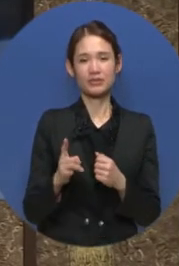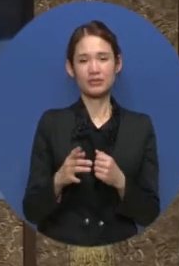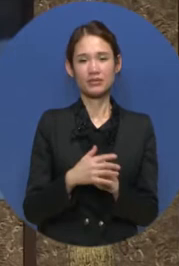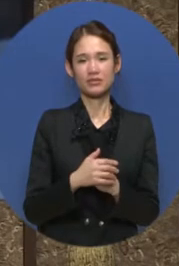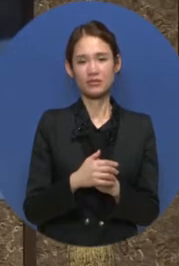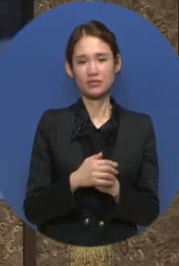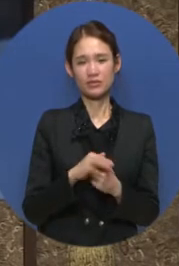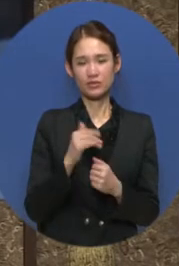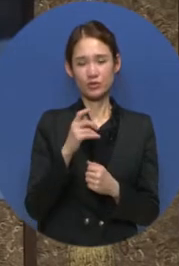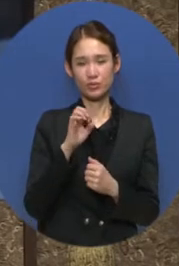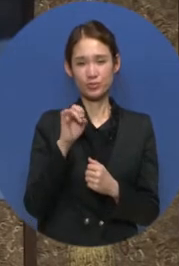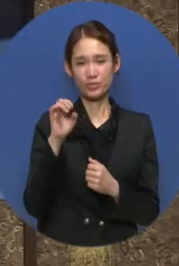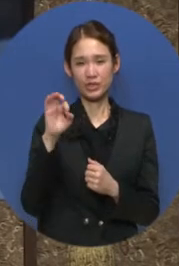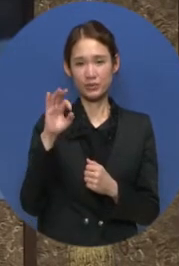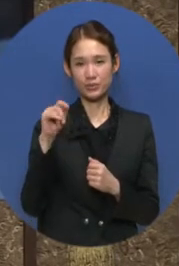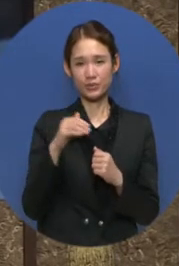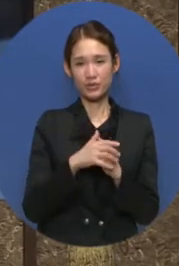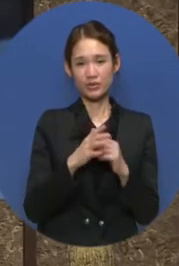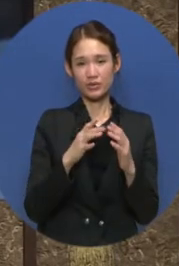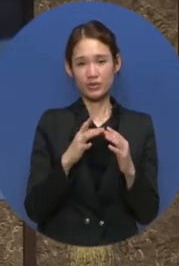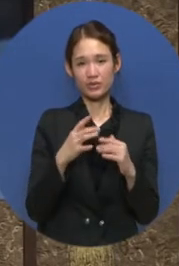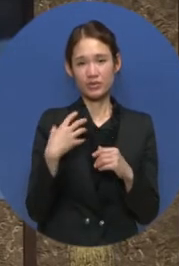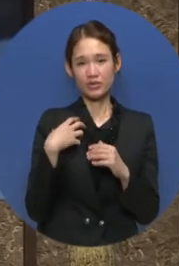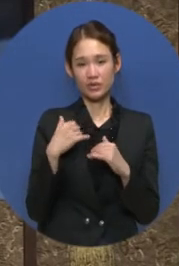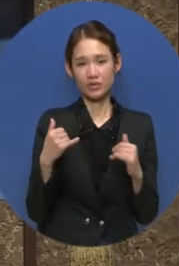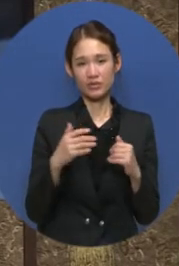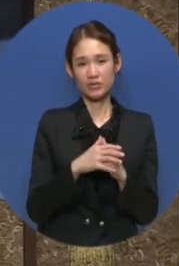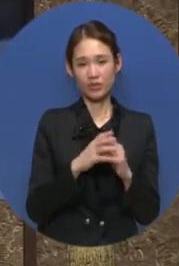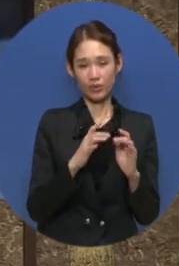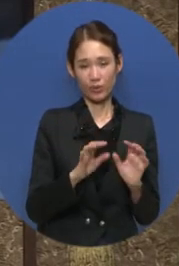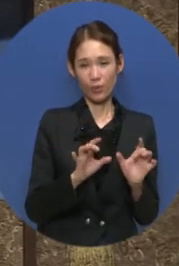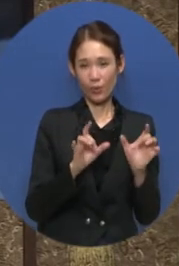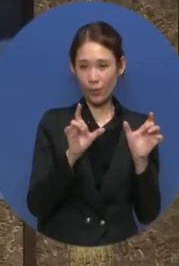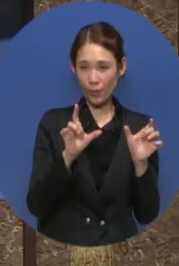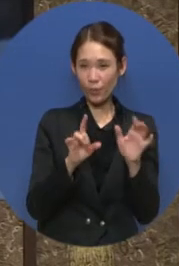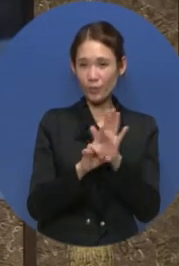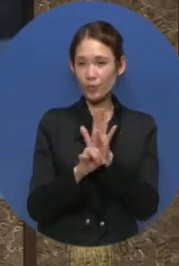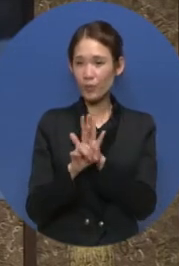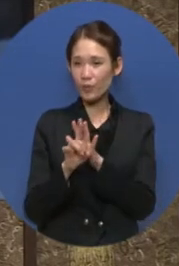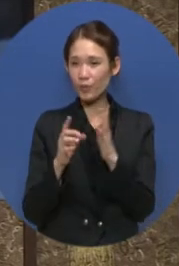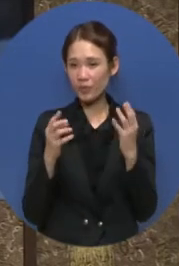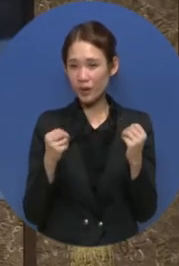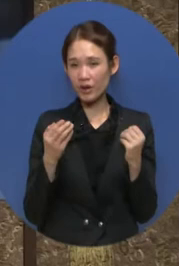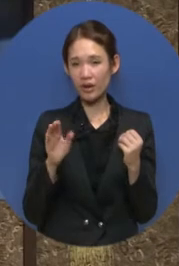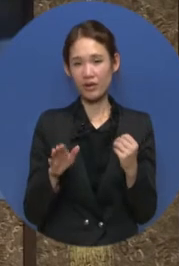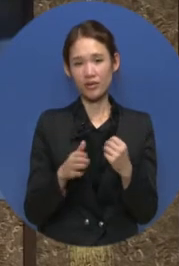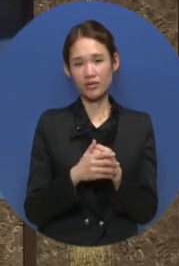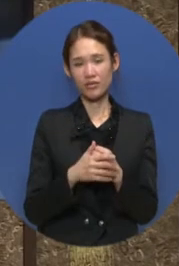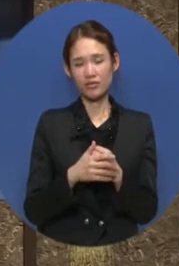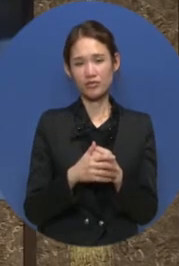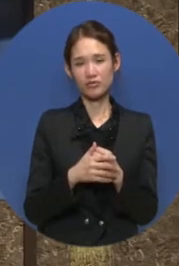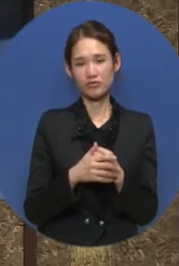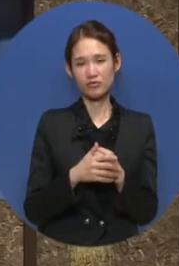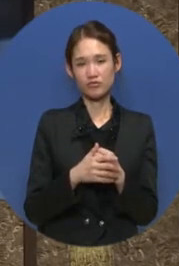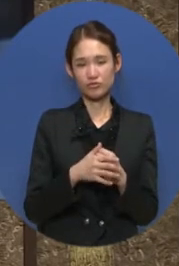이제 쇼핑몰 같은 데 이제 담당자들이 올려서 하는데도 그러다 보니 이렇게